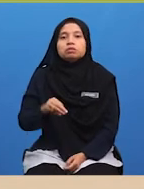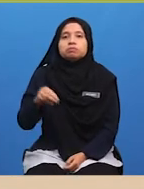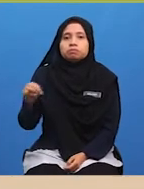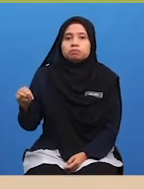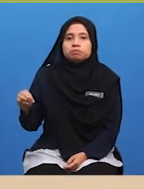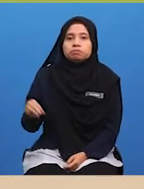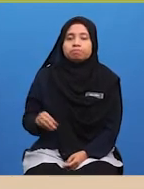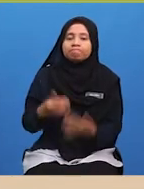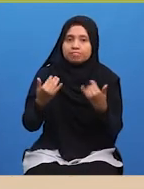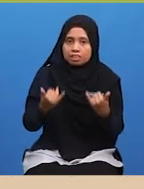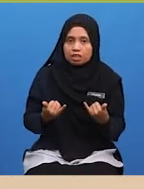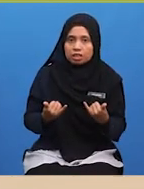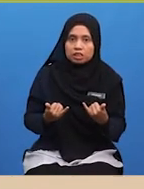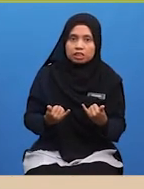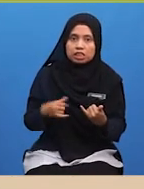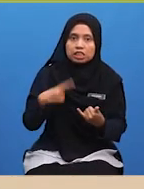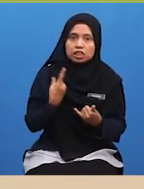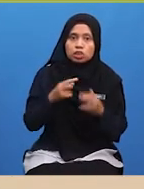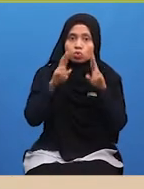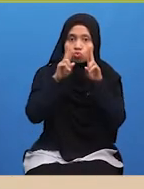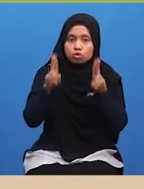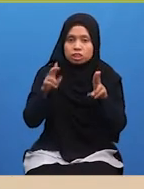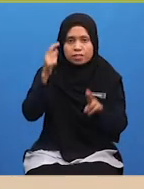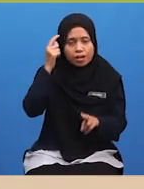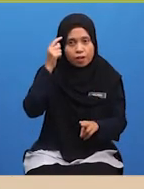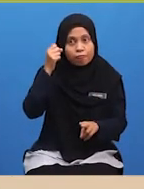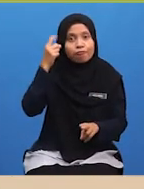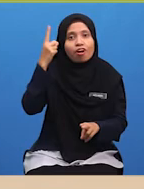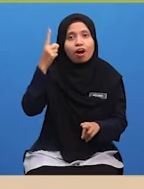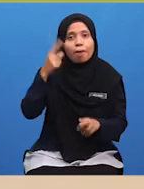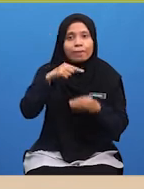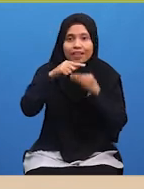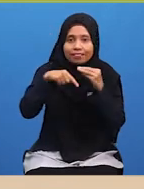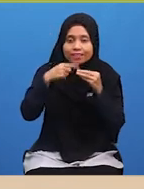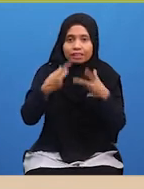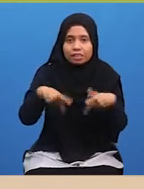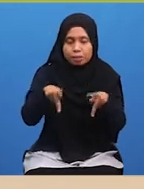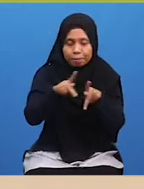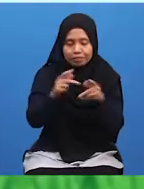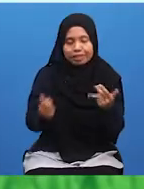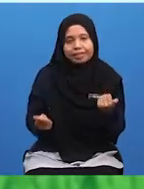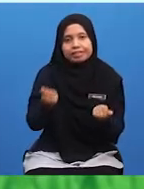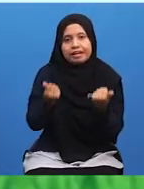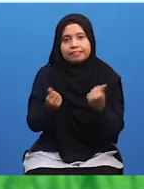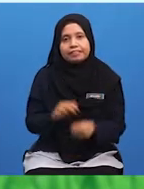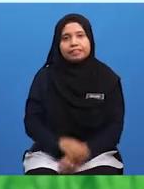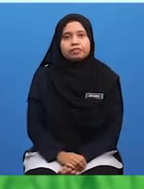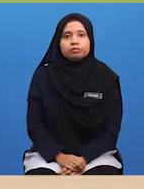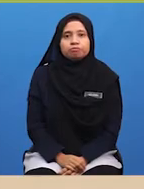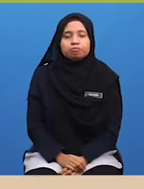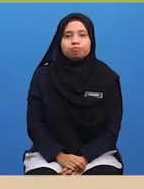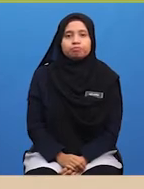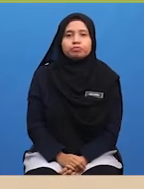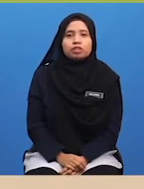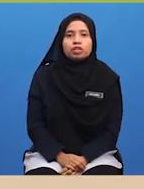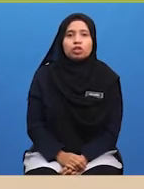Murid-murid, tiba masanya untuk kita menguji kefahaman tentang kepentingan berlaku adil.